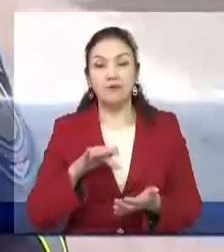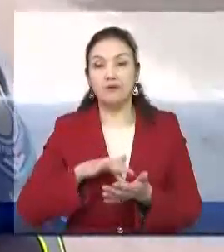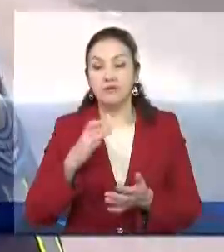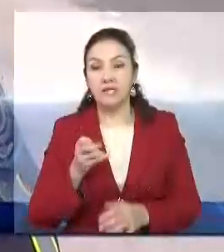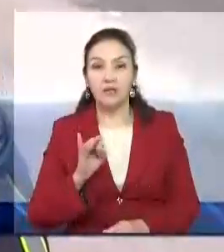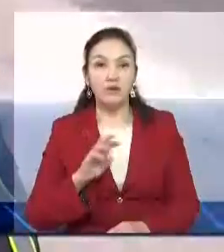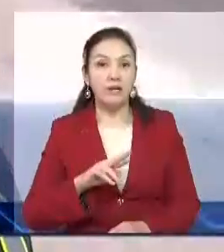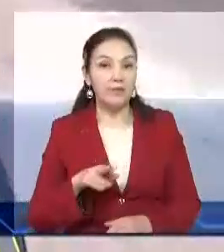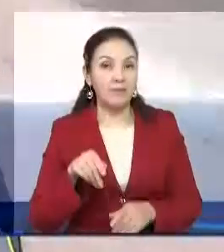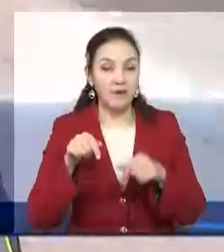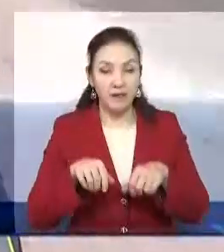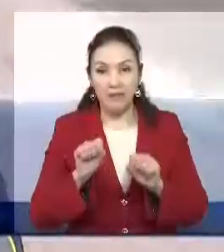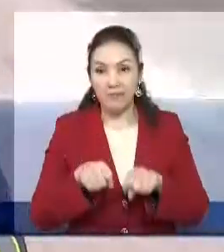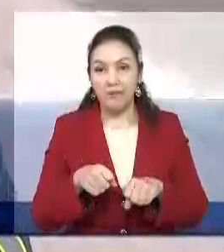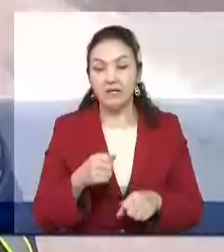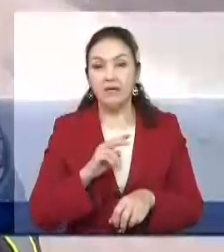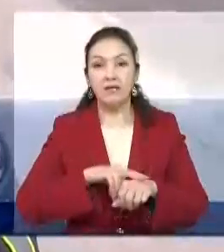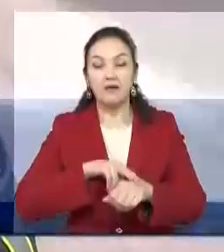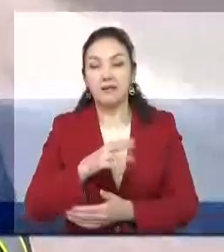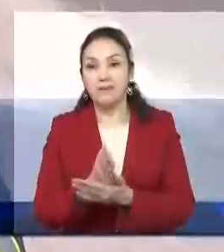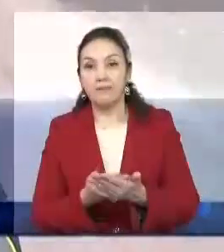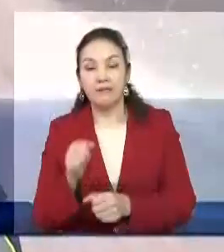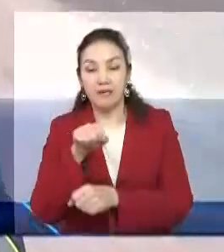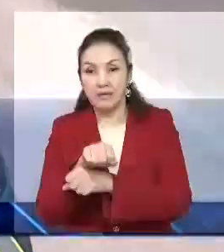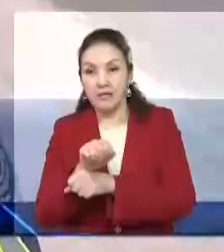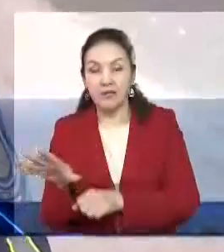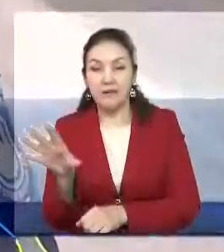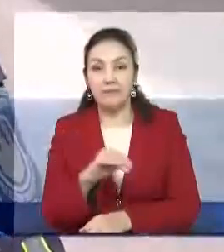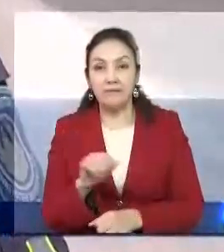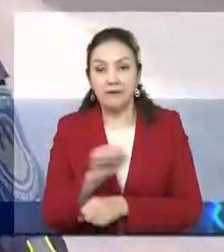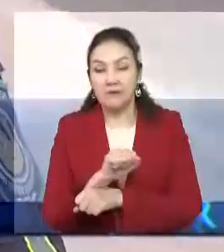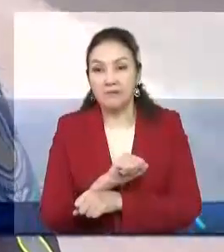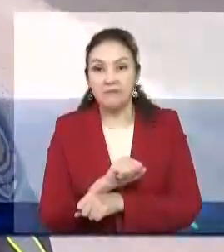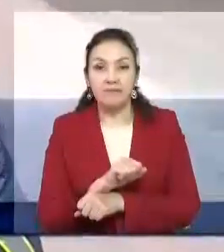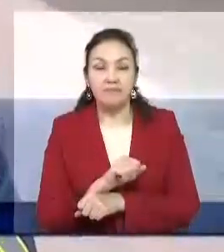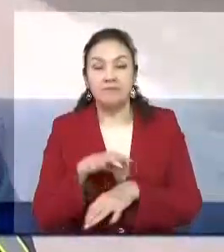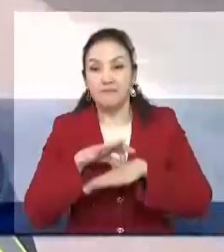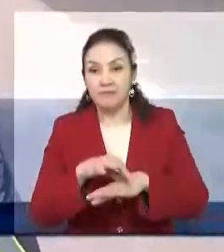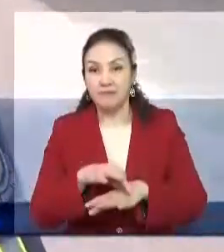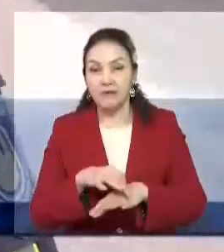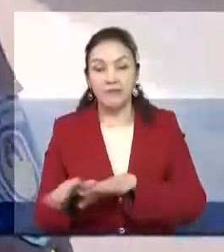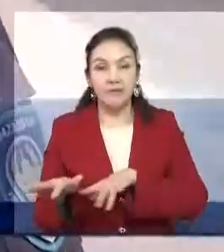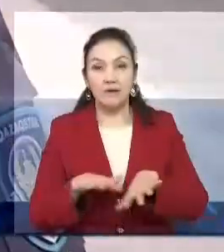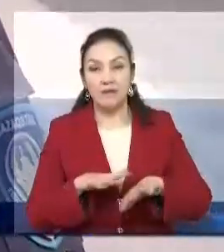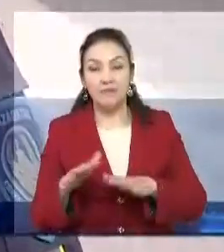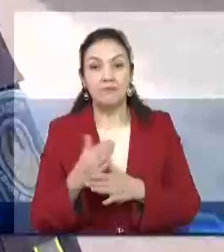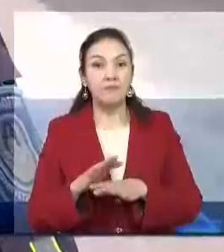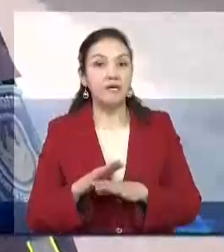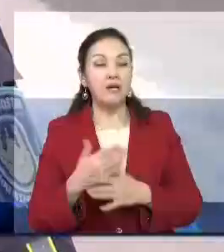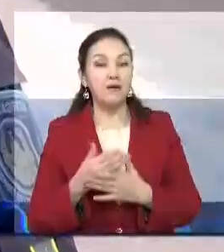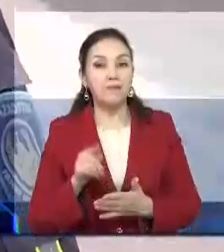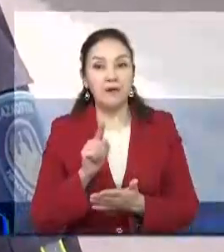точки отстоя. И там вот наши инспектора службы останавливают все транспортные средства, проводят с ними профилактическую беседу